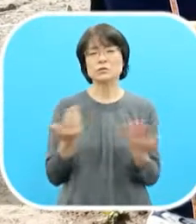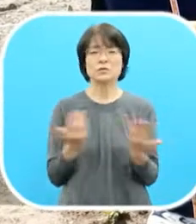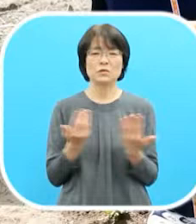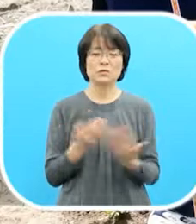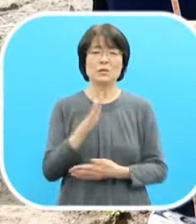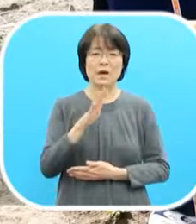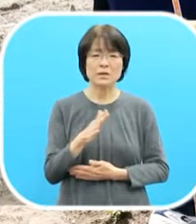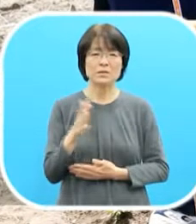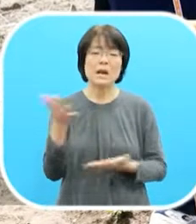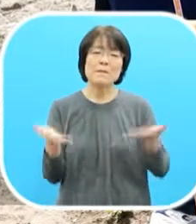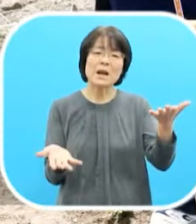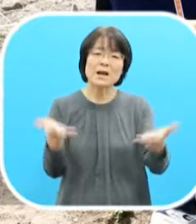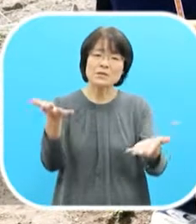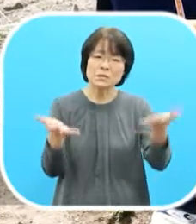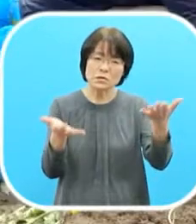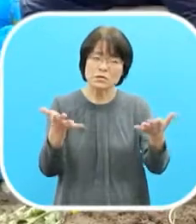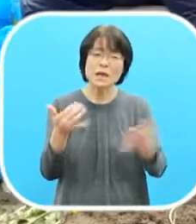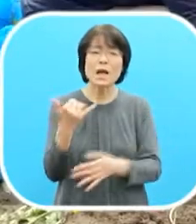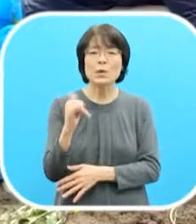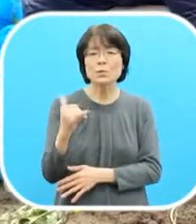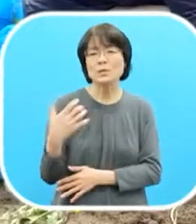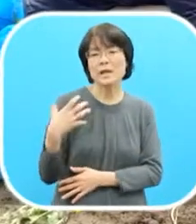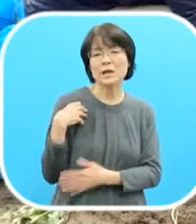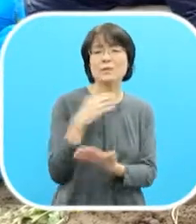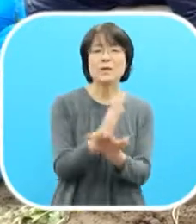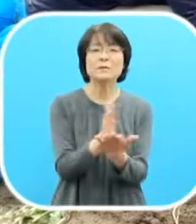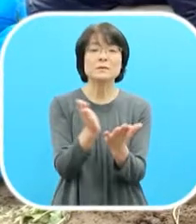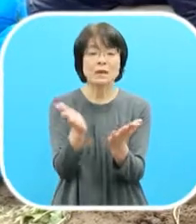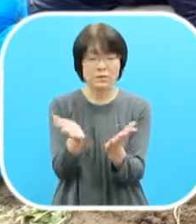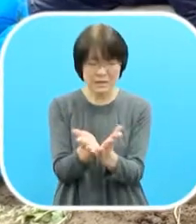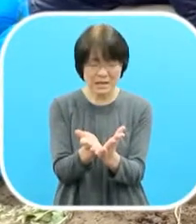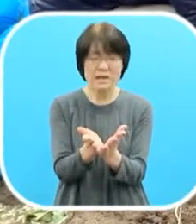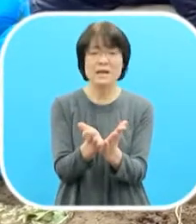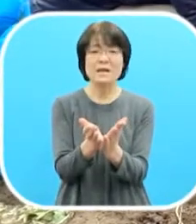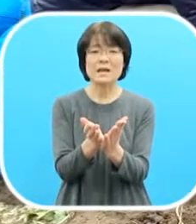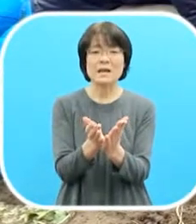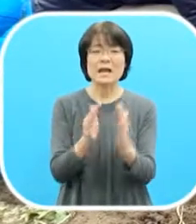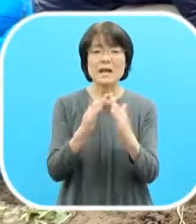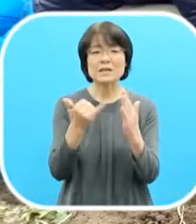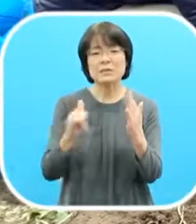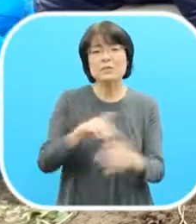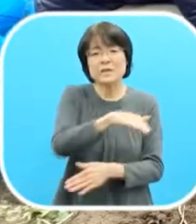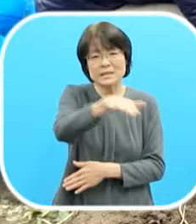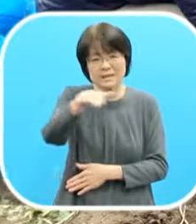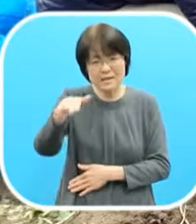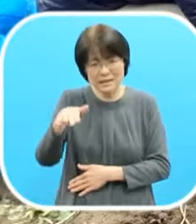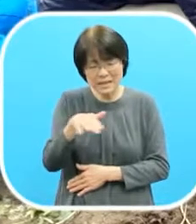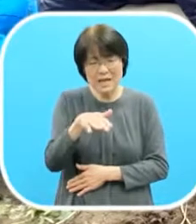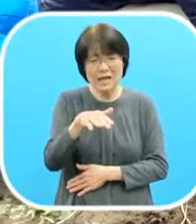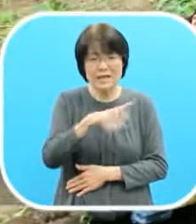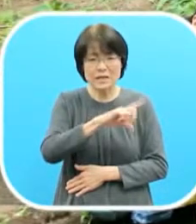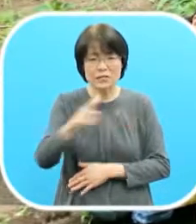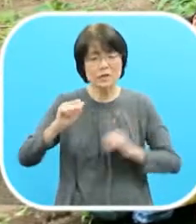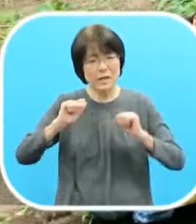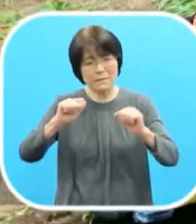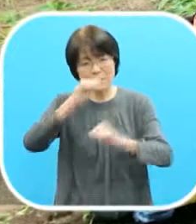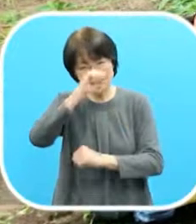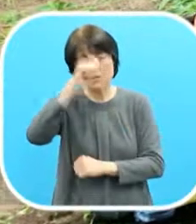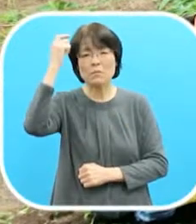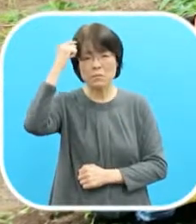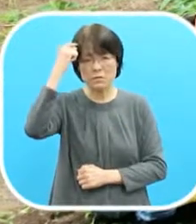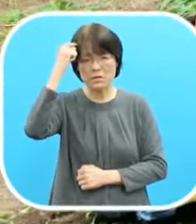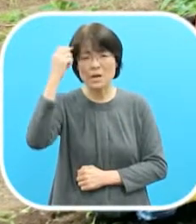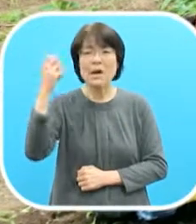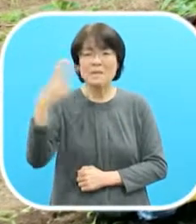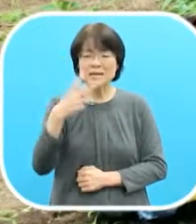し、うまくバランスをとって、あと夫婦で役割分担をしっかりして、家族みんなでいろいろなことやっていけばいいんじゃない